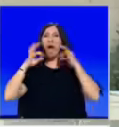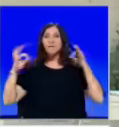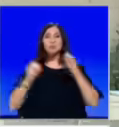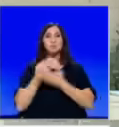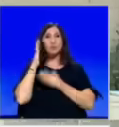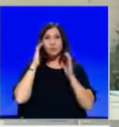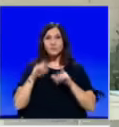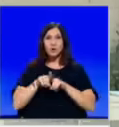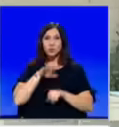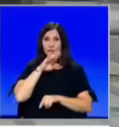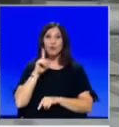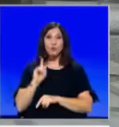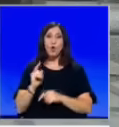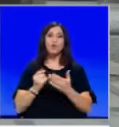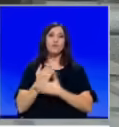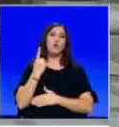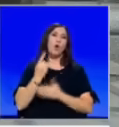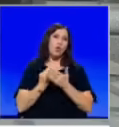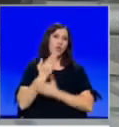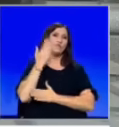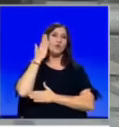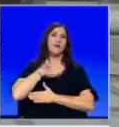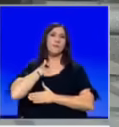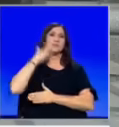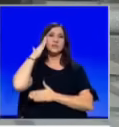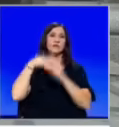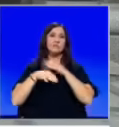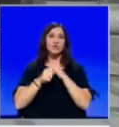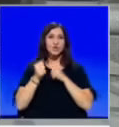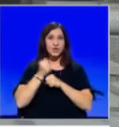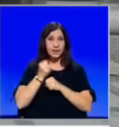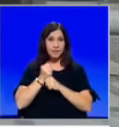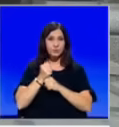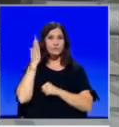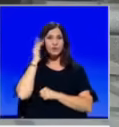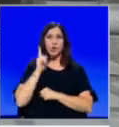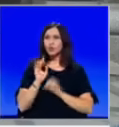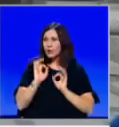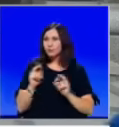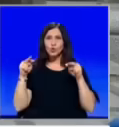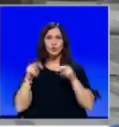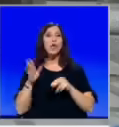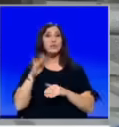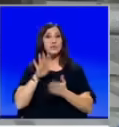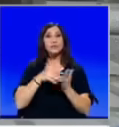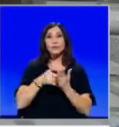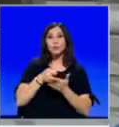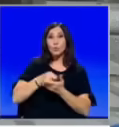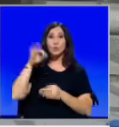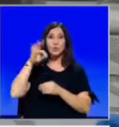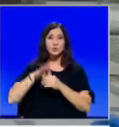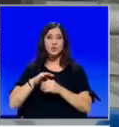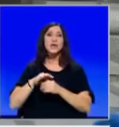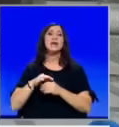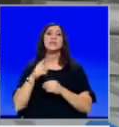ново. Отново имаме министър на вътрешните работи, министър, който реално ще контролира дали схемите за купуване на гласове, схемите за